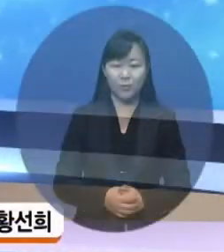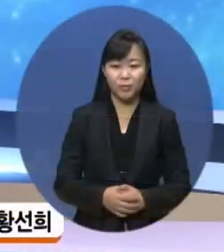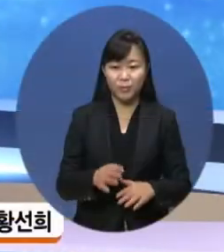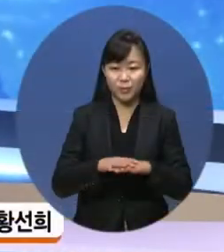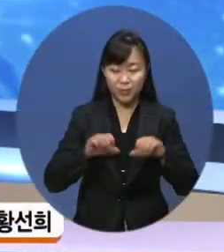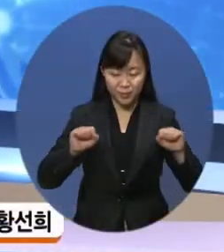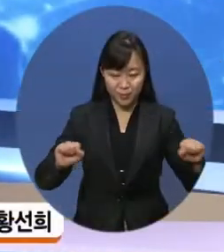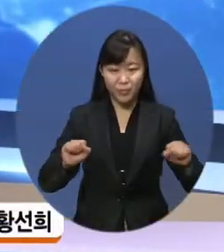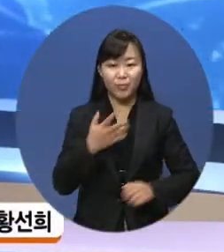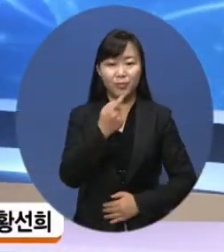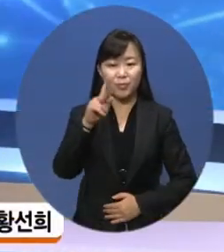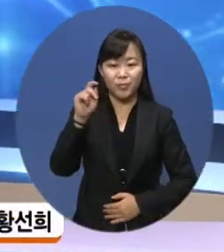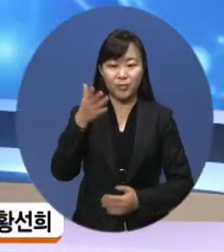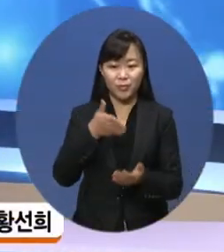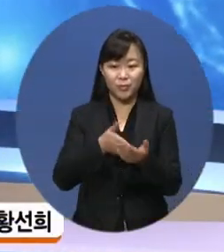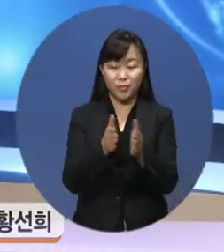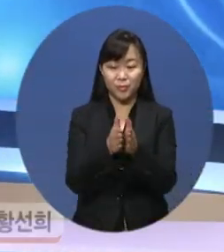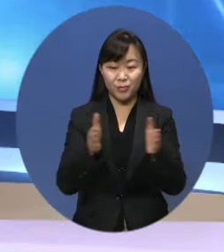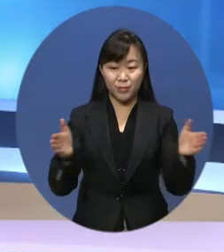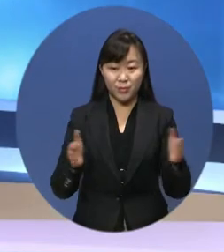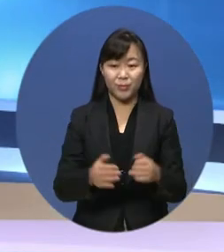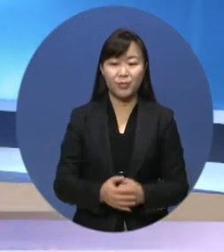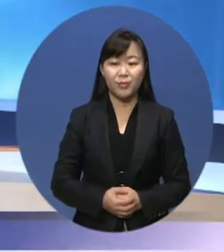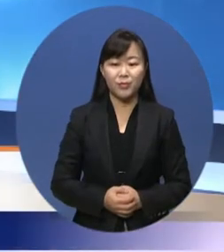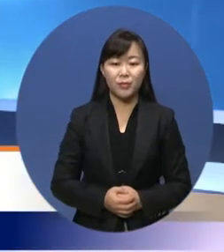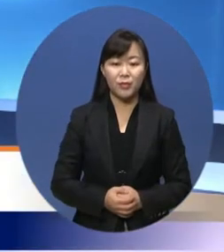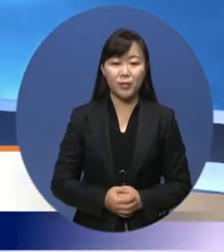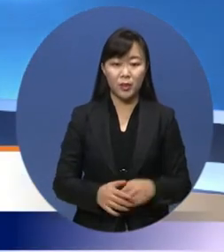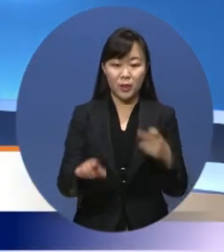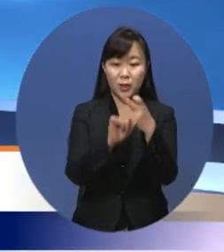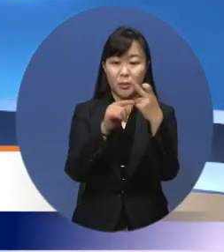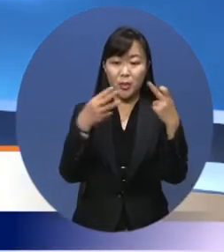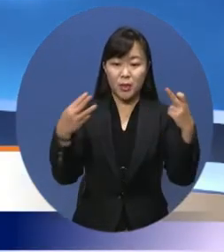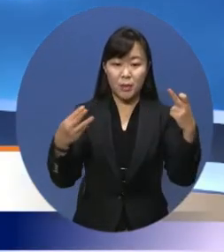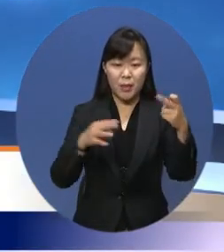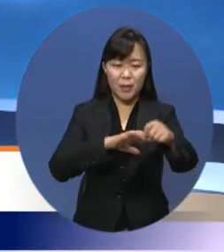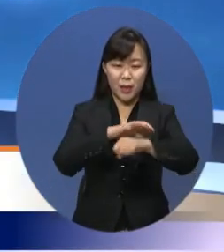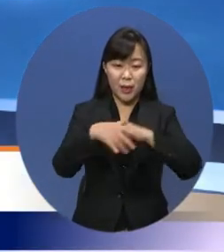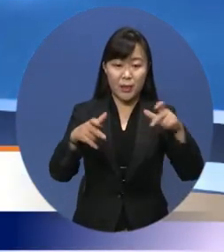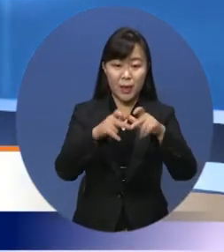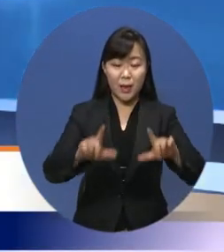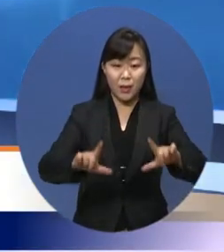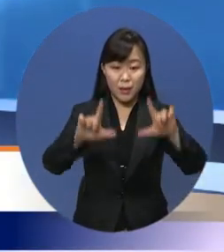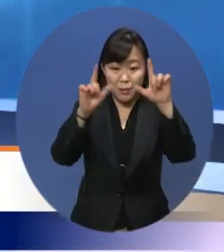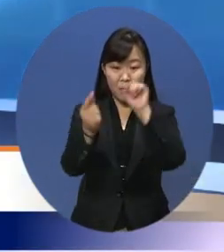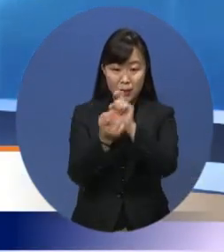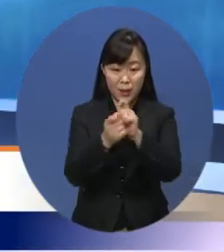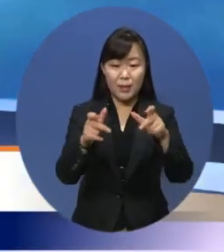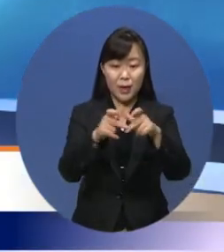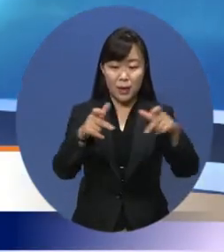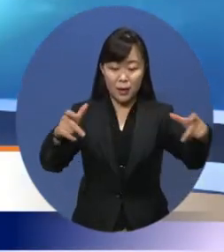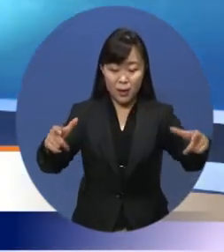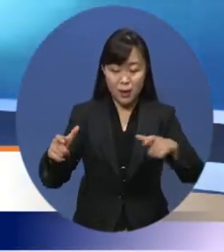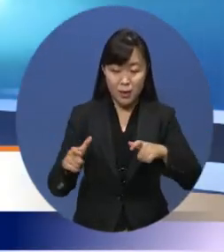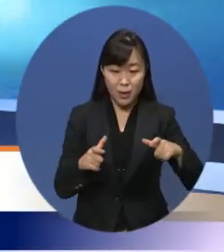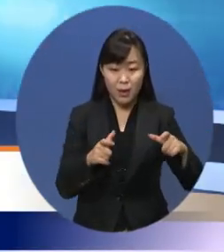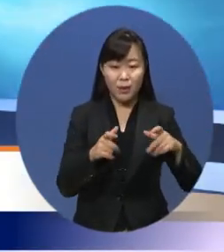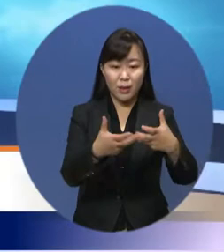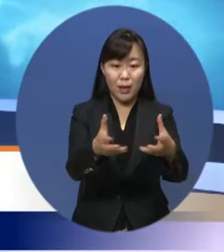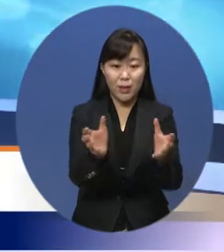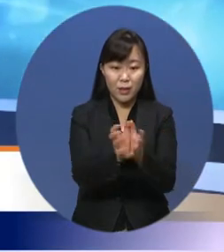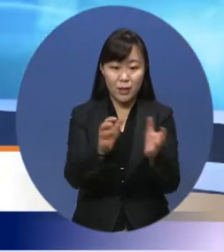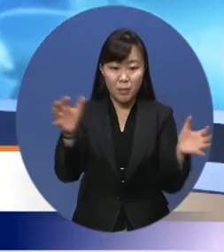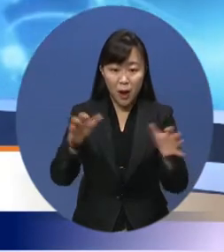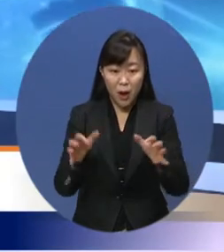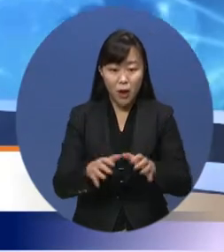시청자 여러분, 안녕하십니까? 복지TV 뉴스입니다. 12월 3일 세계 장애인의 날을 맞아 장애계 단체들이 모여